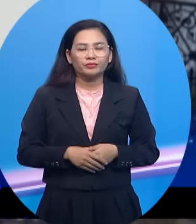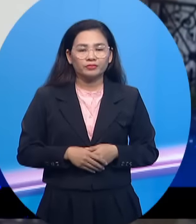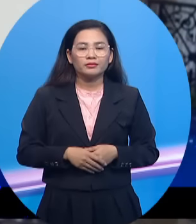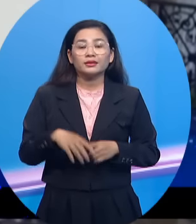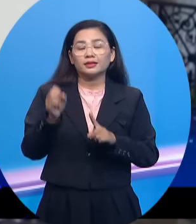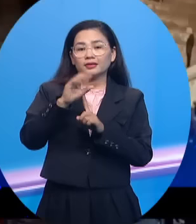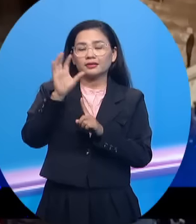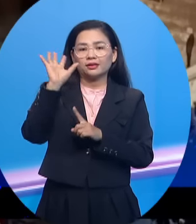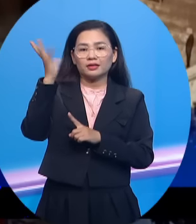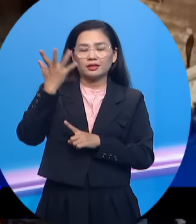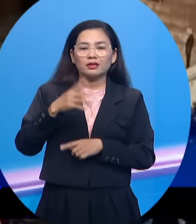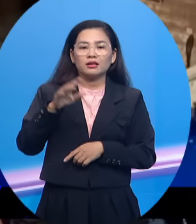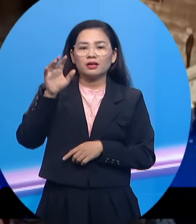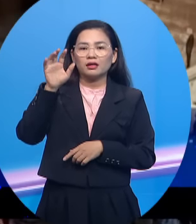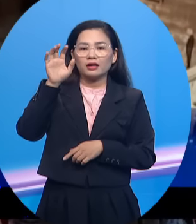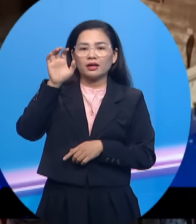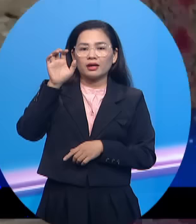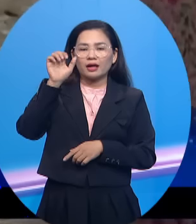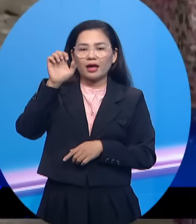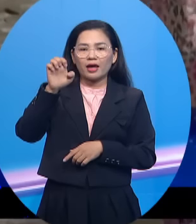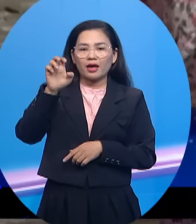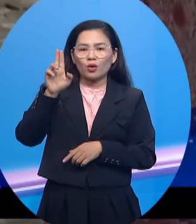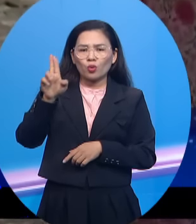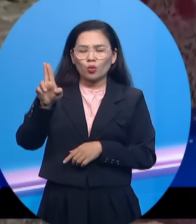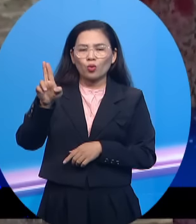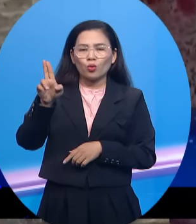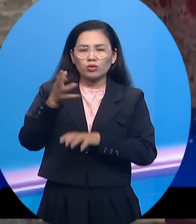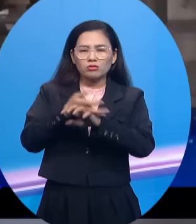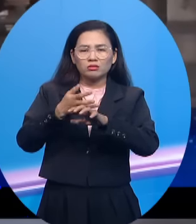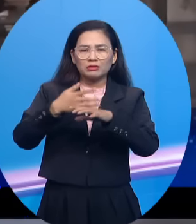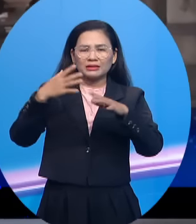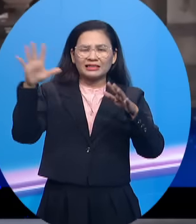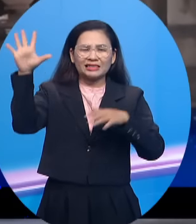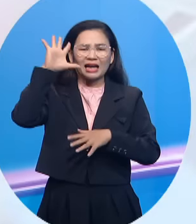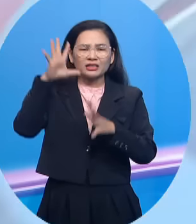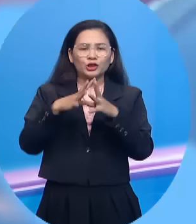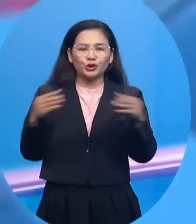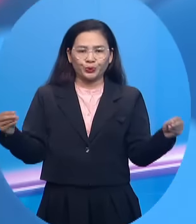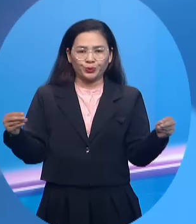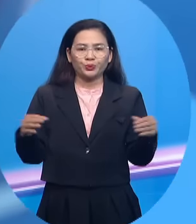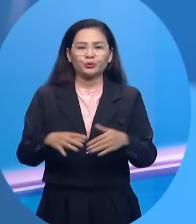Trong phần tin thế giới, nắng nóng khắc nghiệt hoành hành ở nhiều nước châu Âu.